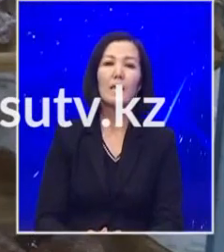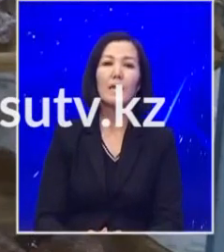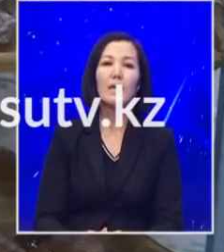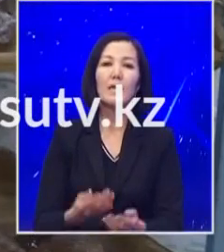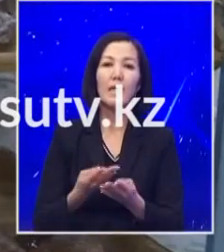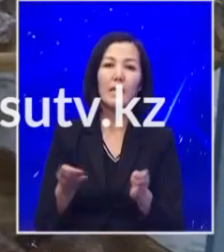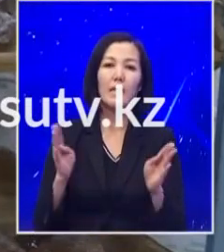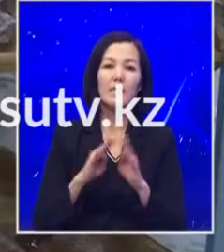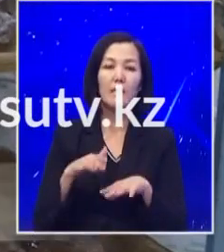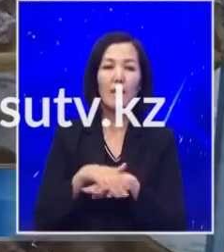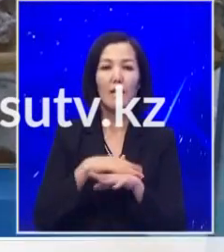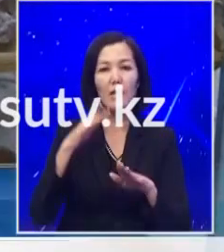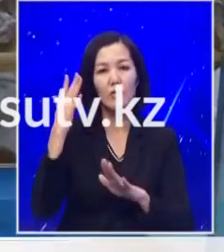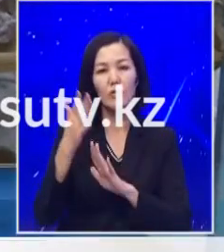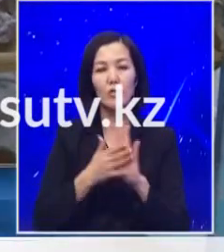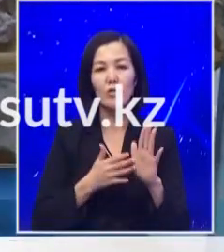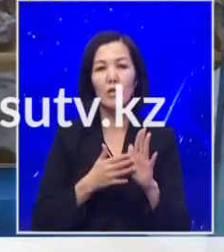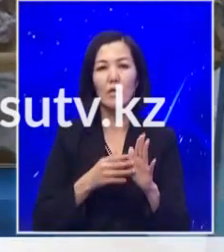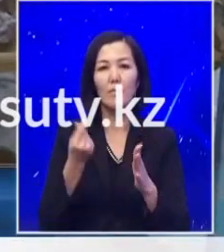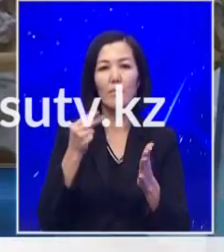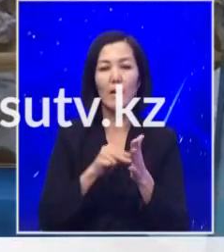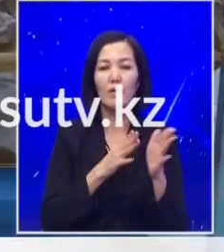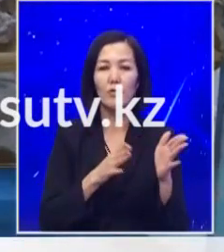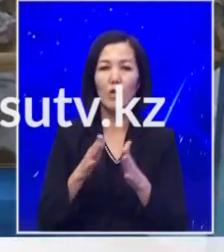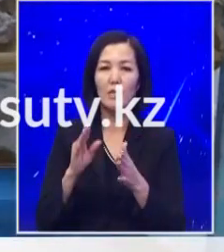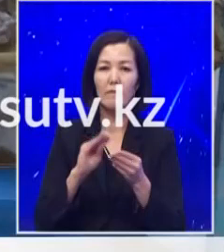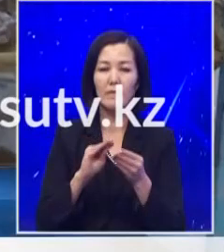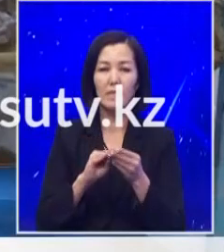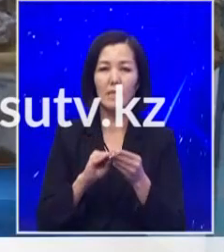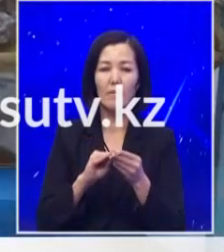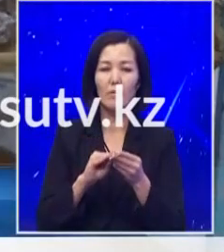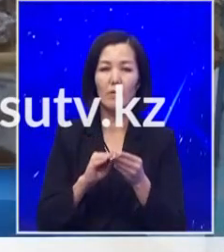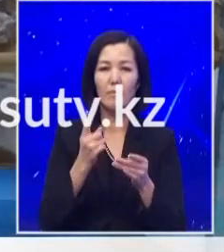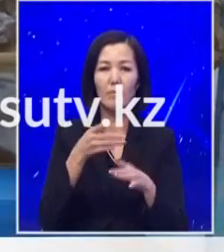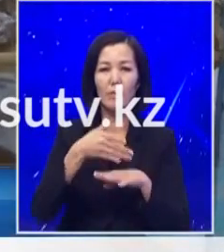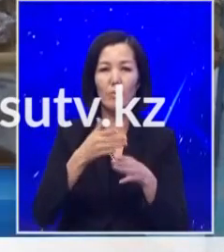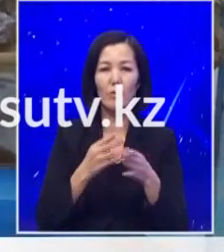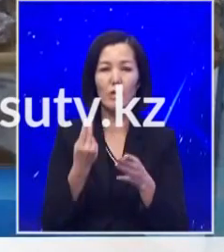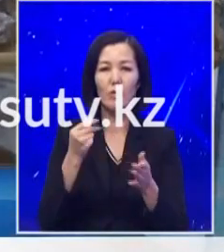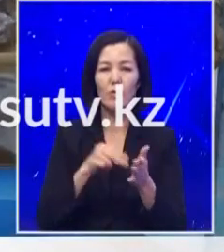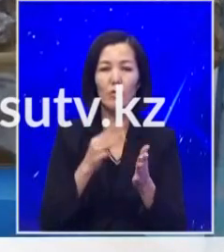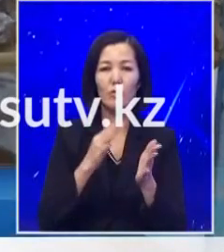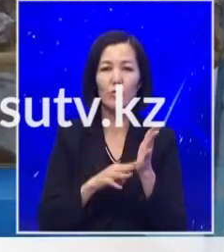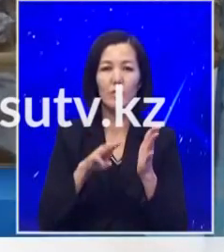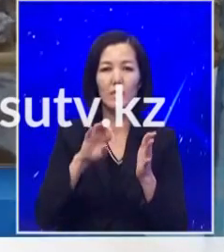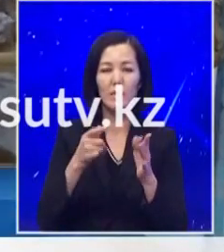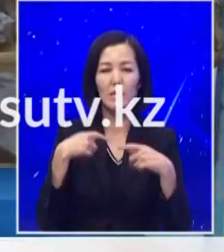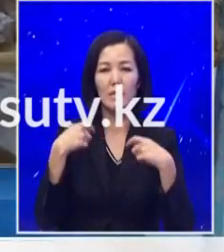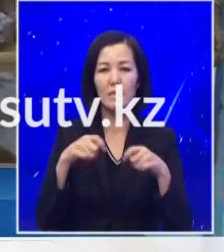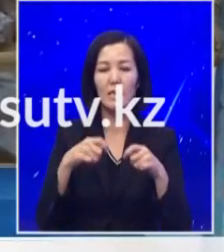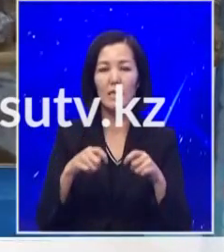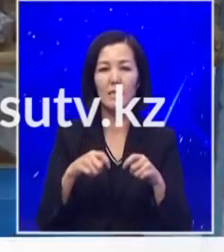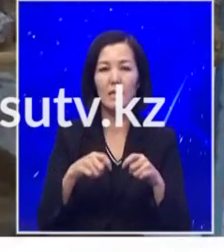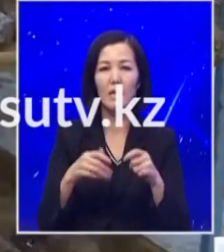халыққа түсіністік танытып, баға тұрақтылығы сақталды. Мәселен, бір бөлкен нан құны 90 теңгеден саудаланды. Бірақ